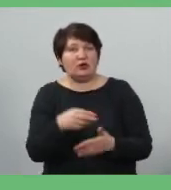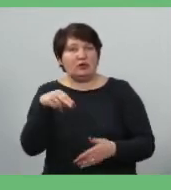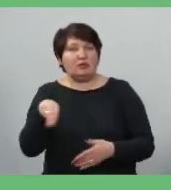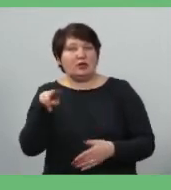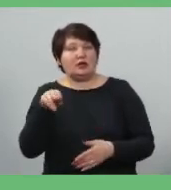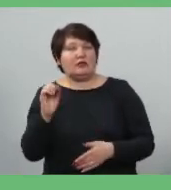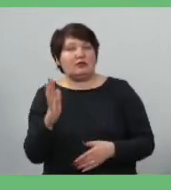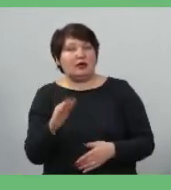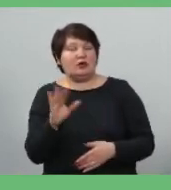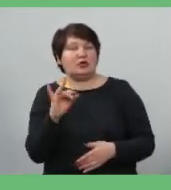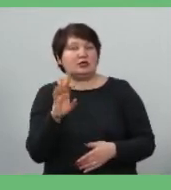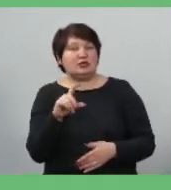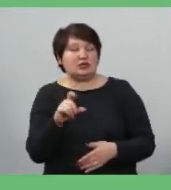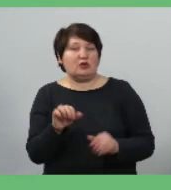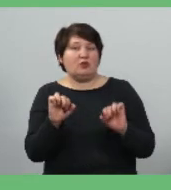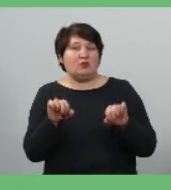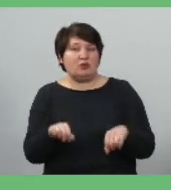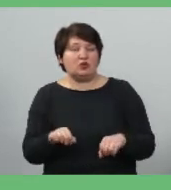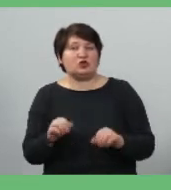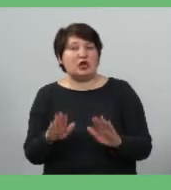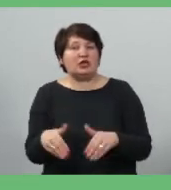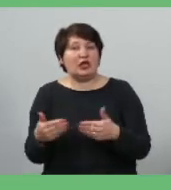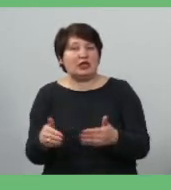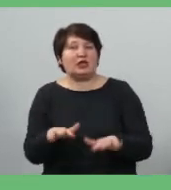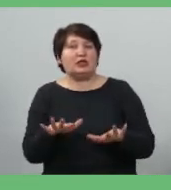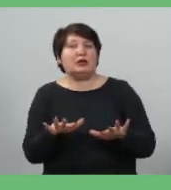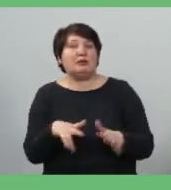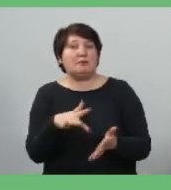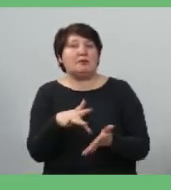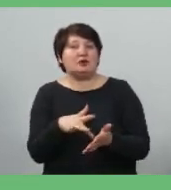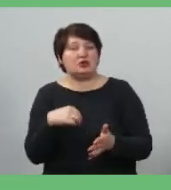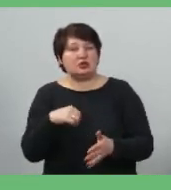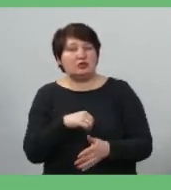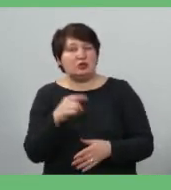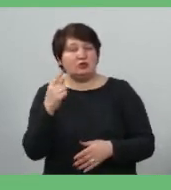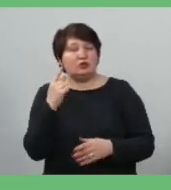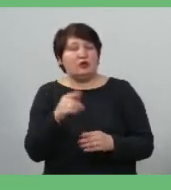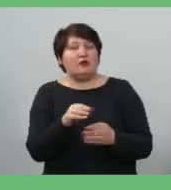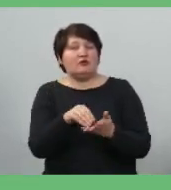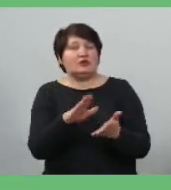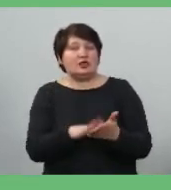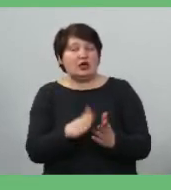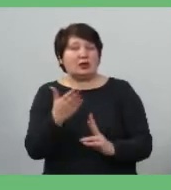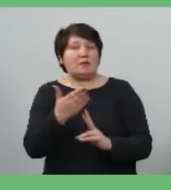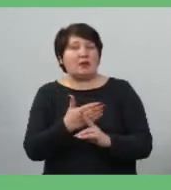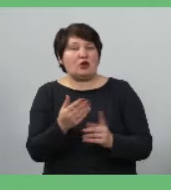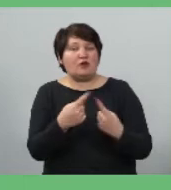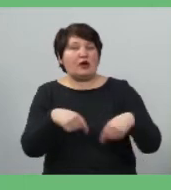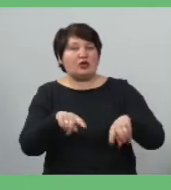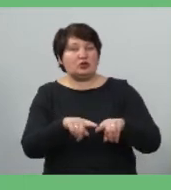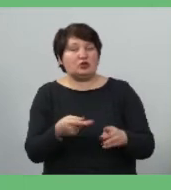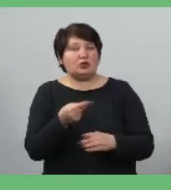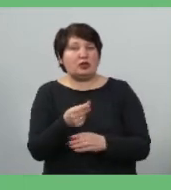акциз. Можна органам місцевого самоврядування надати змогу саме визначати пільгову категорію платників податків. А щодо сплати податків,